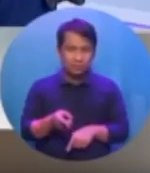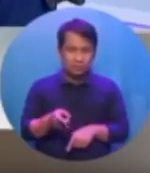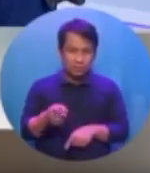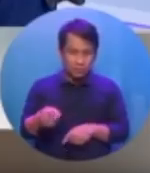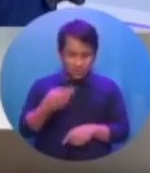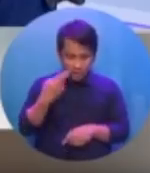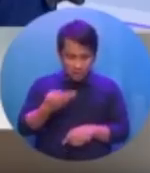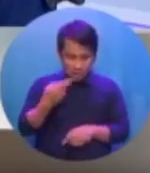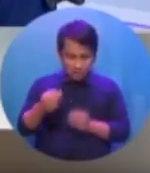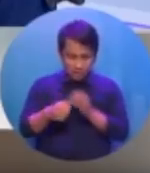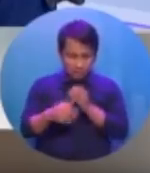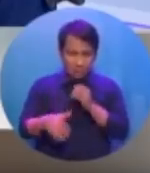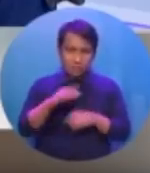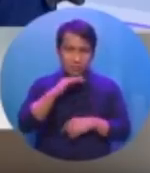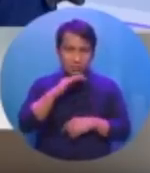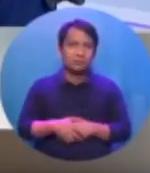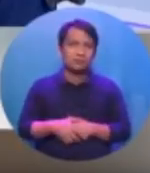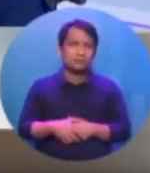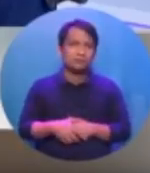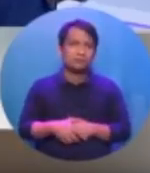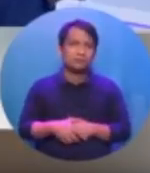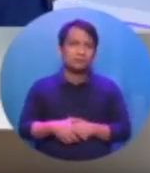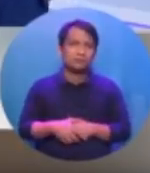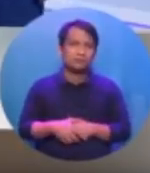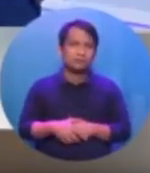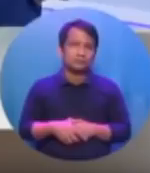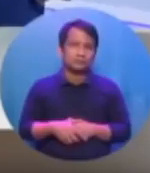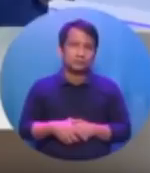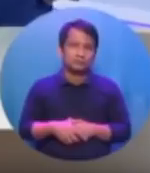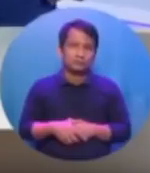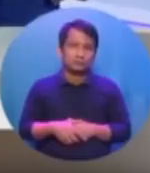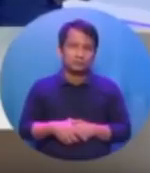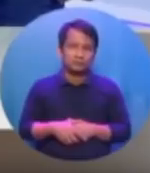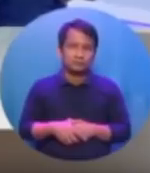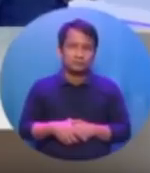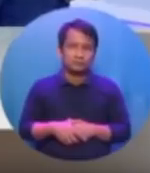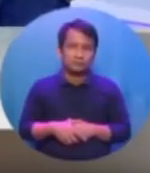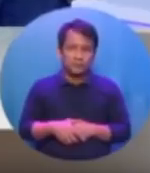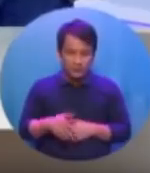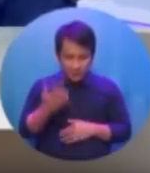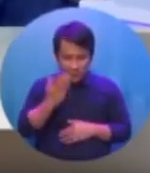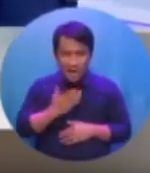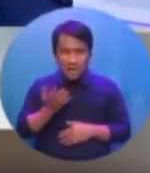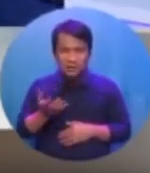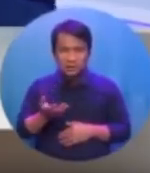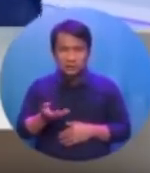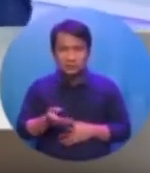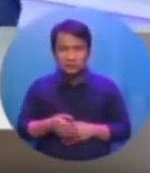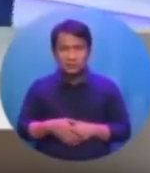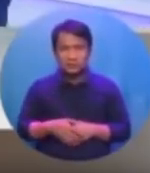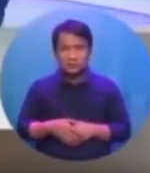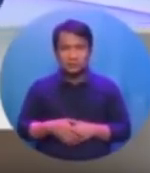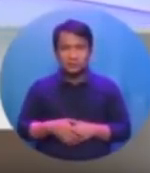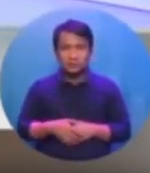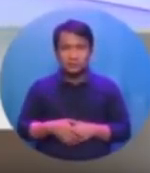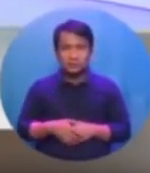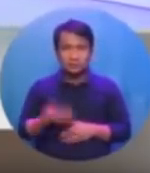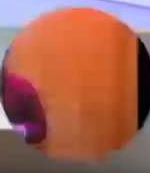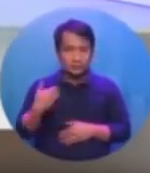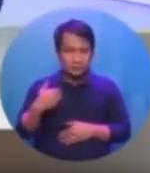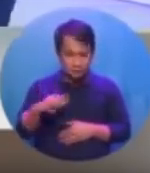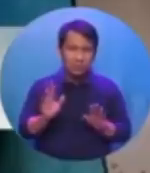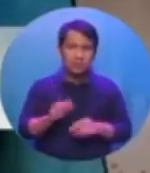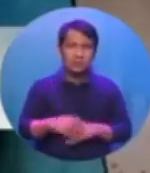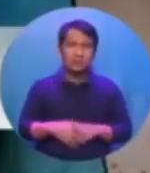kanin na may mga tae, mga madumi daw yung sahig. Sa pamagitan ng bunganga? Bunganga daw. Kakainin. Bunga nga lang ang gamitin. Hindi po hindi ang kamay